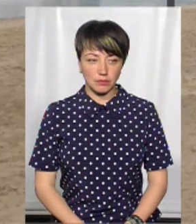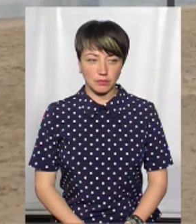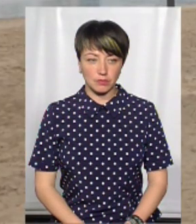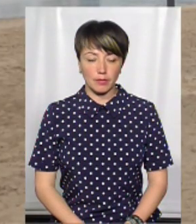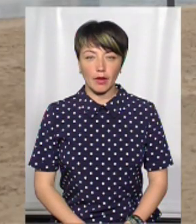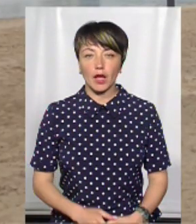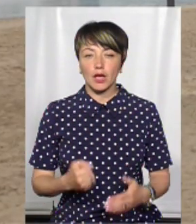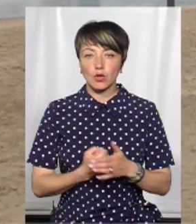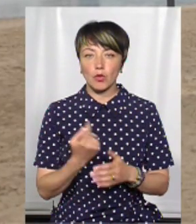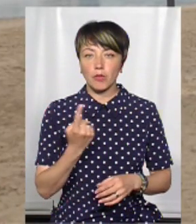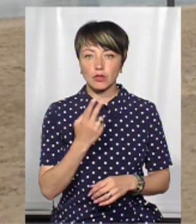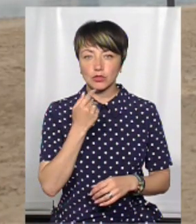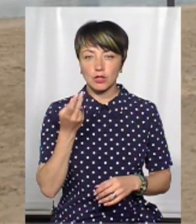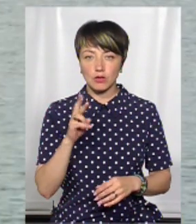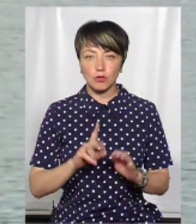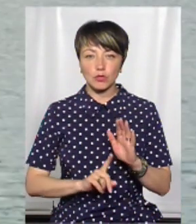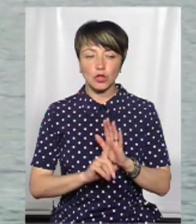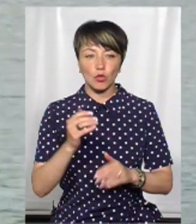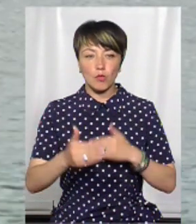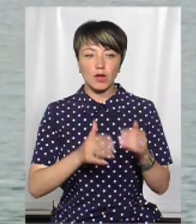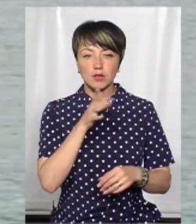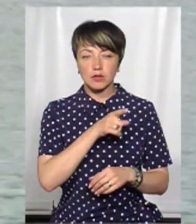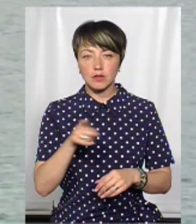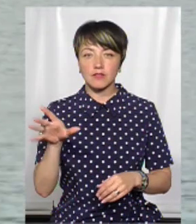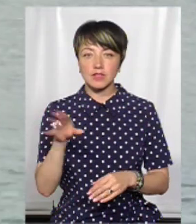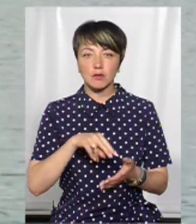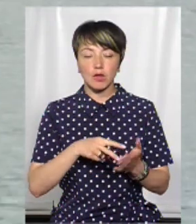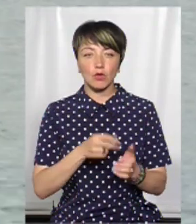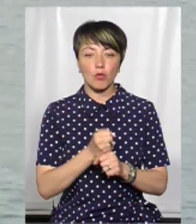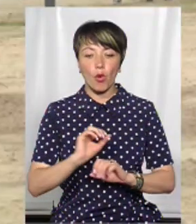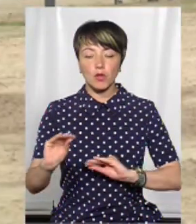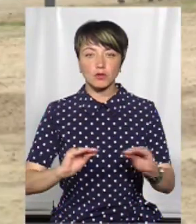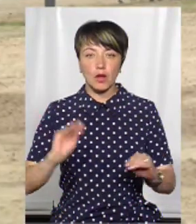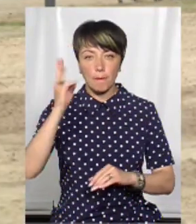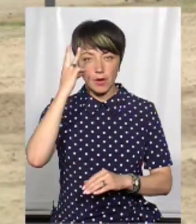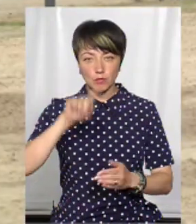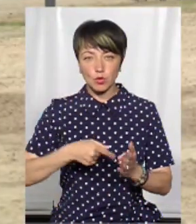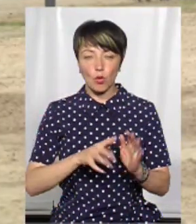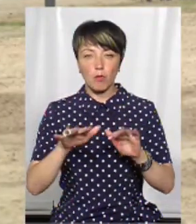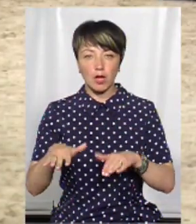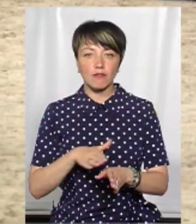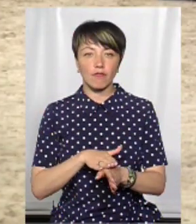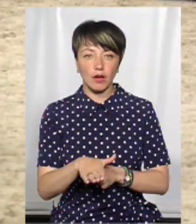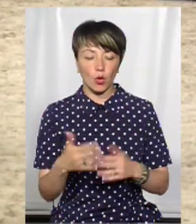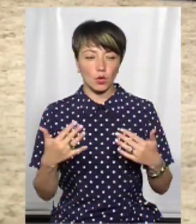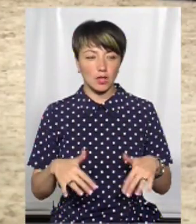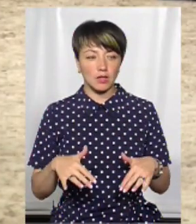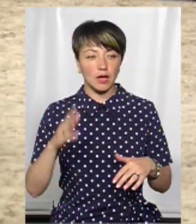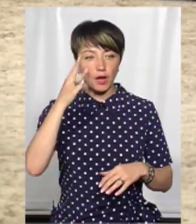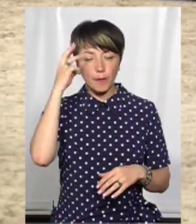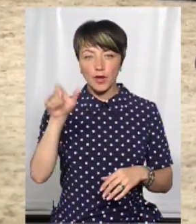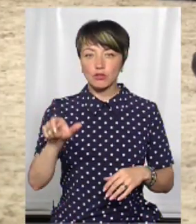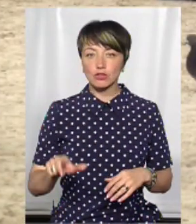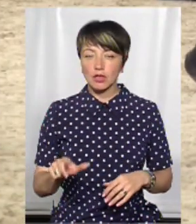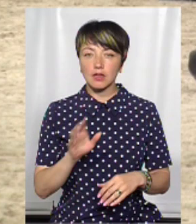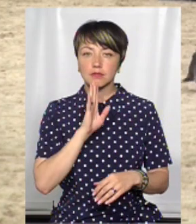До 1 червня, початку купального сезону, всі заплановані роботи облаштування Хмельницького міського пляжу виконані. Хмельничанка Альона